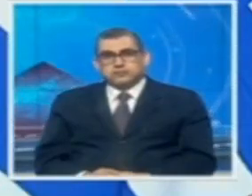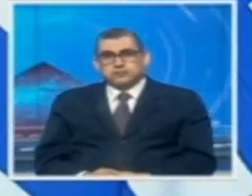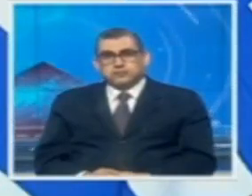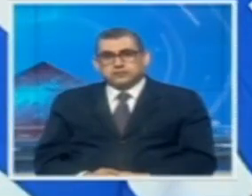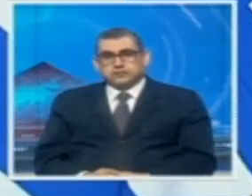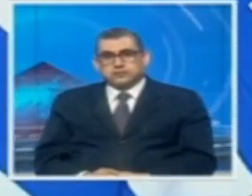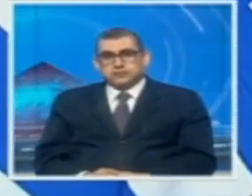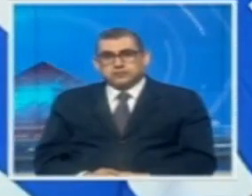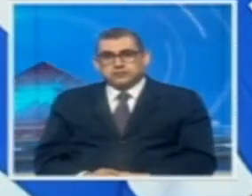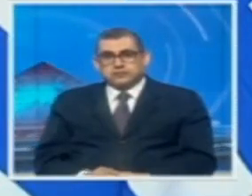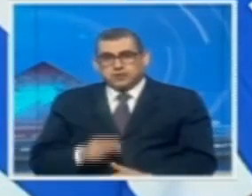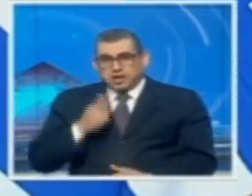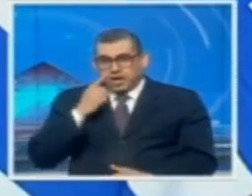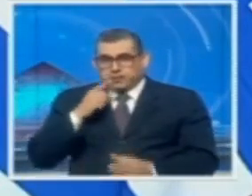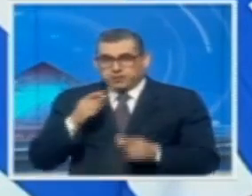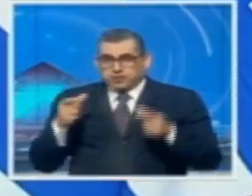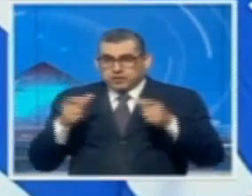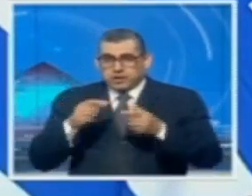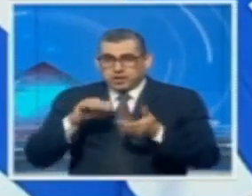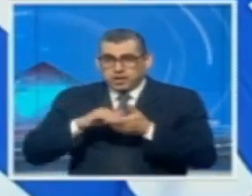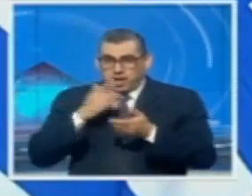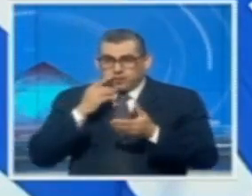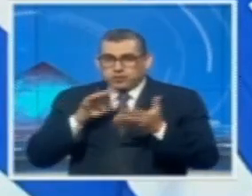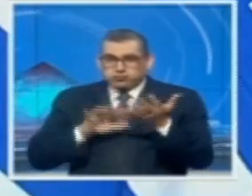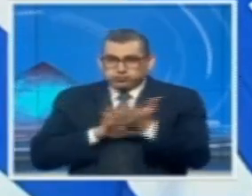relations of the Libyan state.